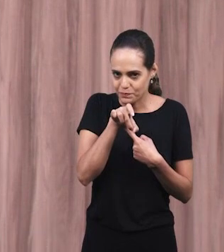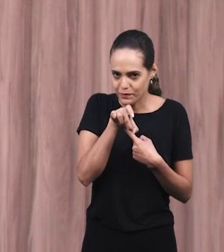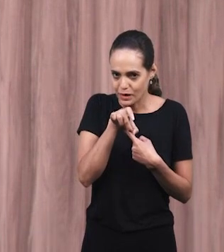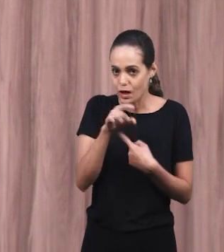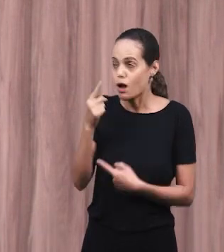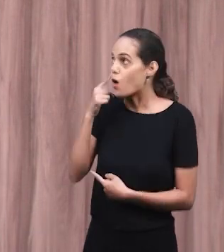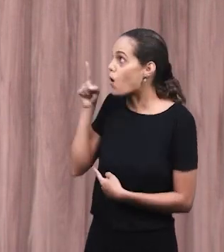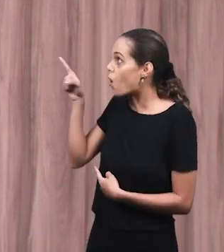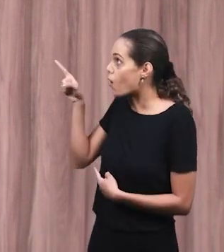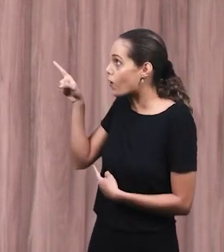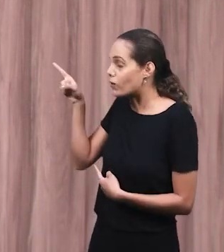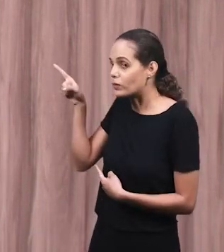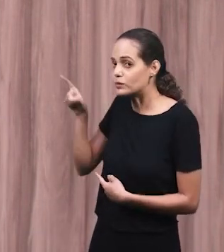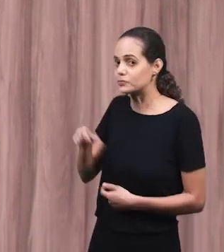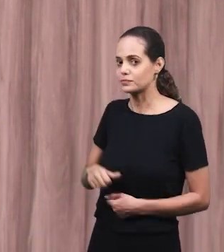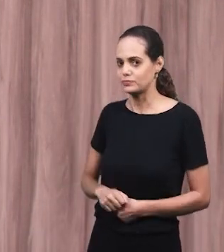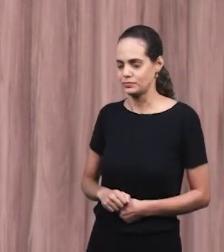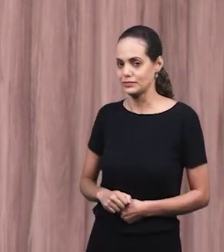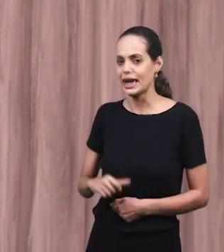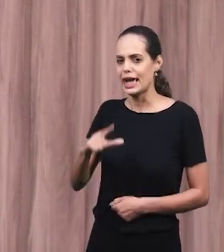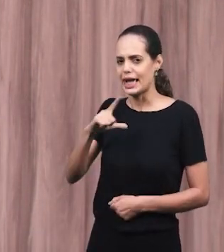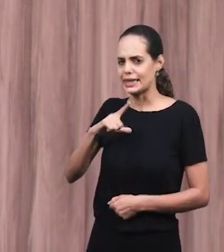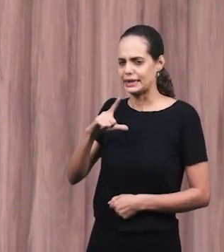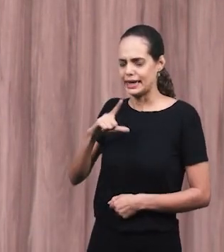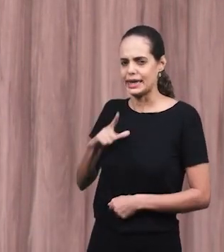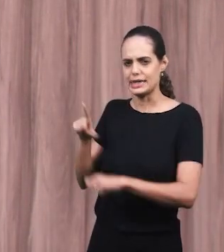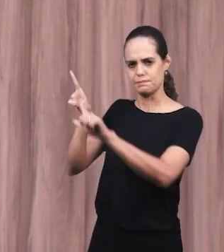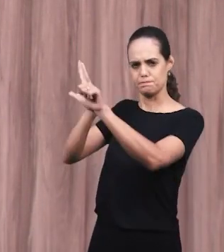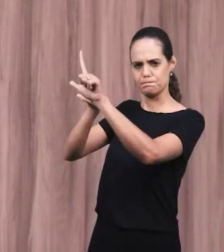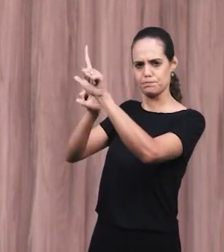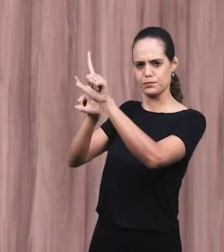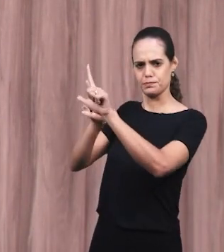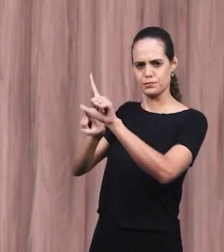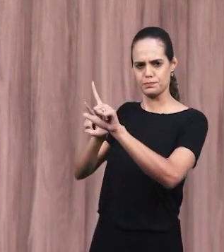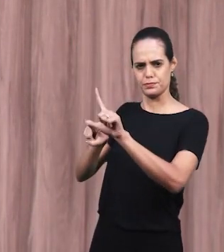ce rythme ici. Voici la légende que nous avons déjà